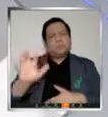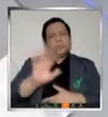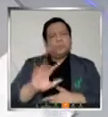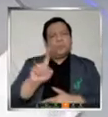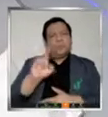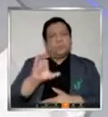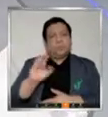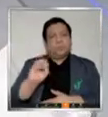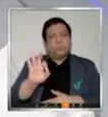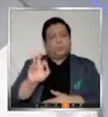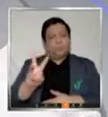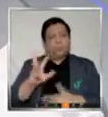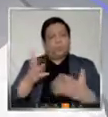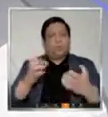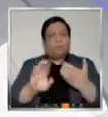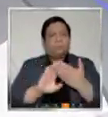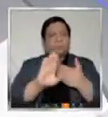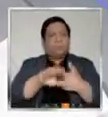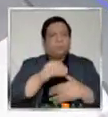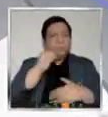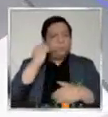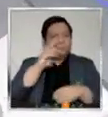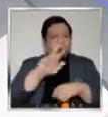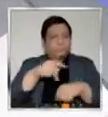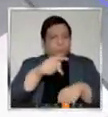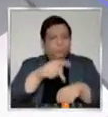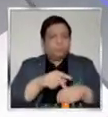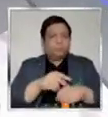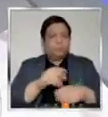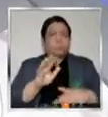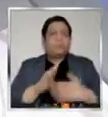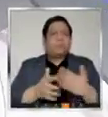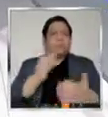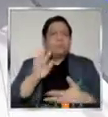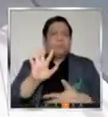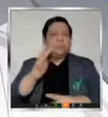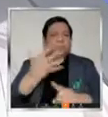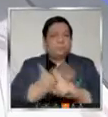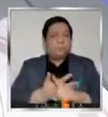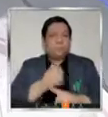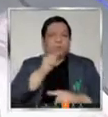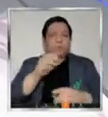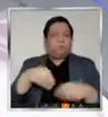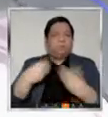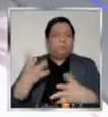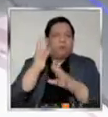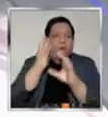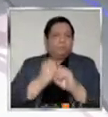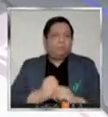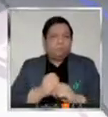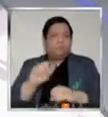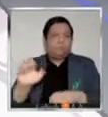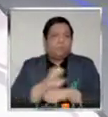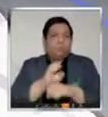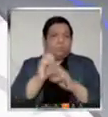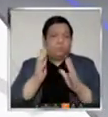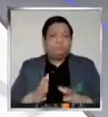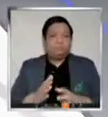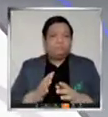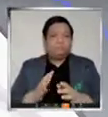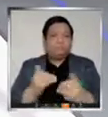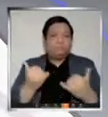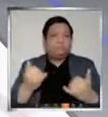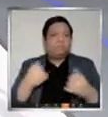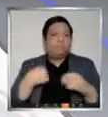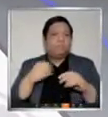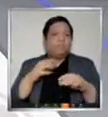ang OFW sa Saudi Arabia. Mahigit limang buwan na raw kasi silang hindi pinapasweldo ng kanilang employer. Yan ang